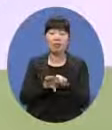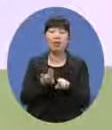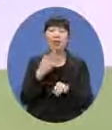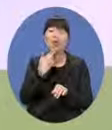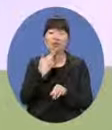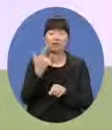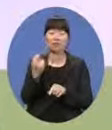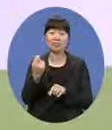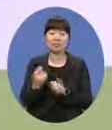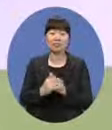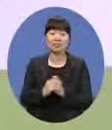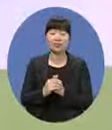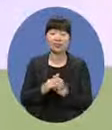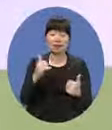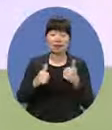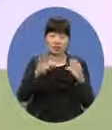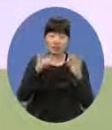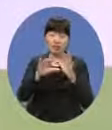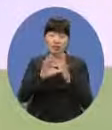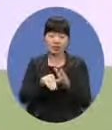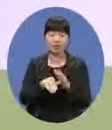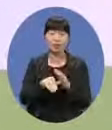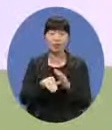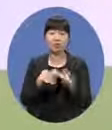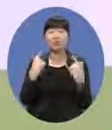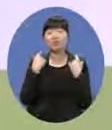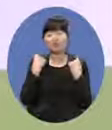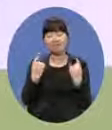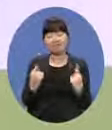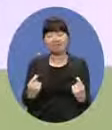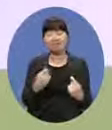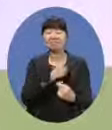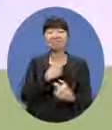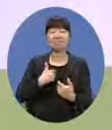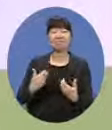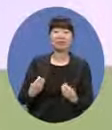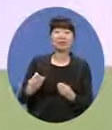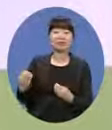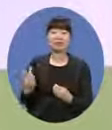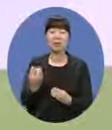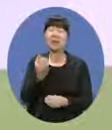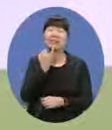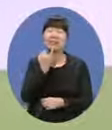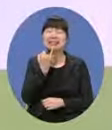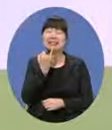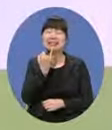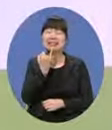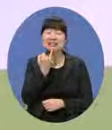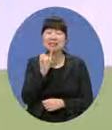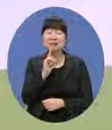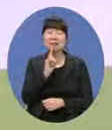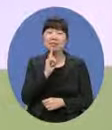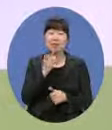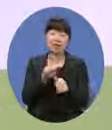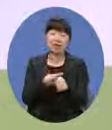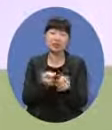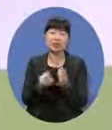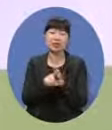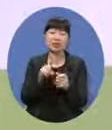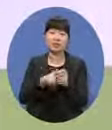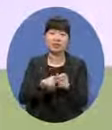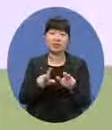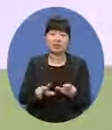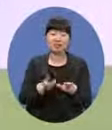하고요 시험보러 갈 때도 뭐 자신감 그리고 또 괜찮다는 이런말 이야기를 해 주기 위해서